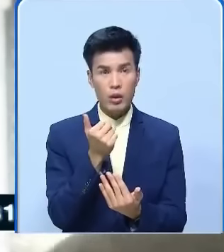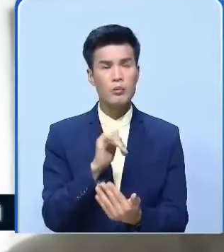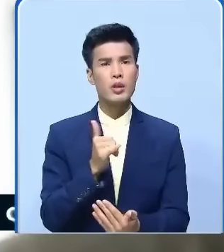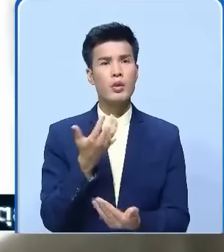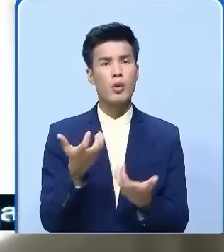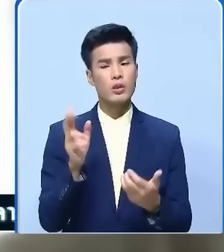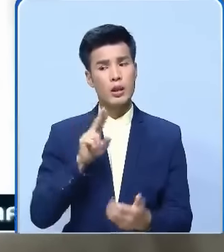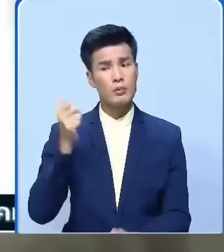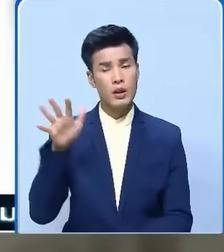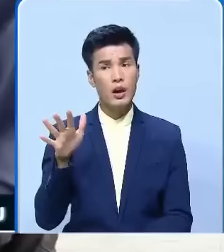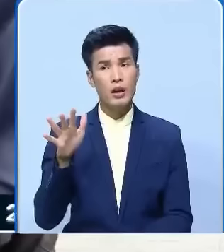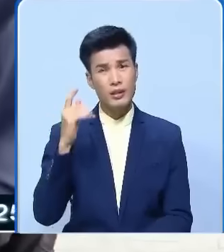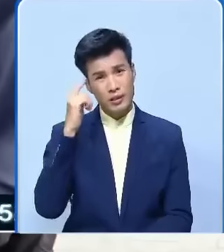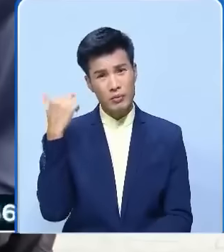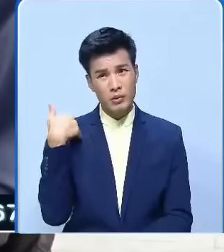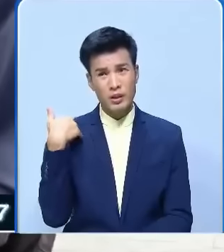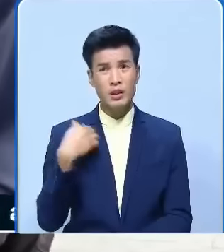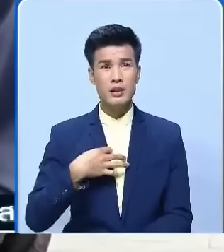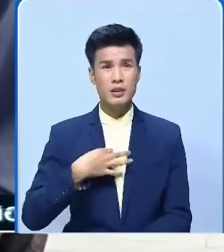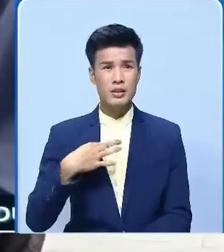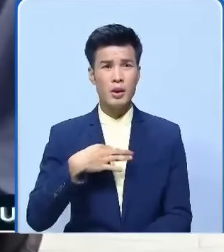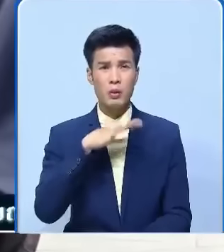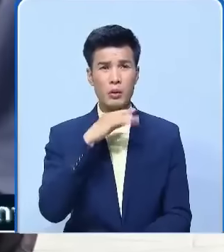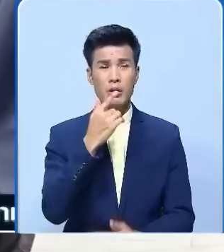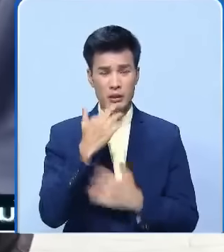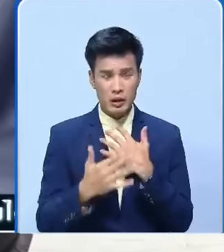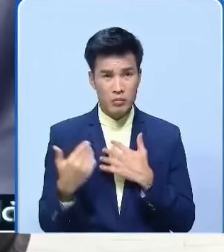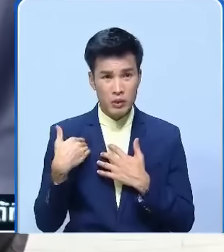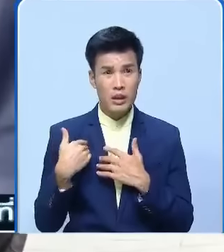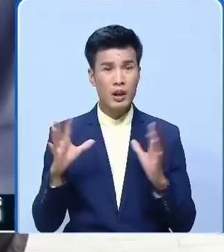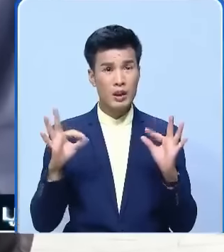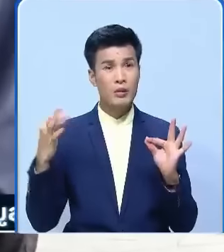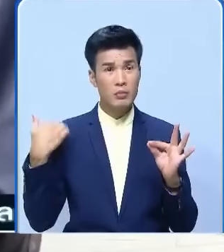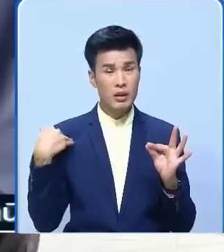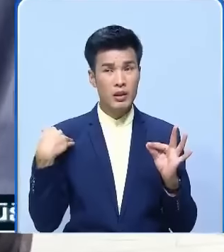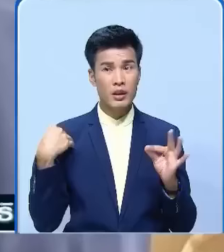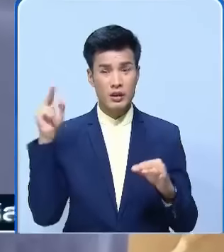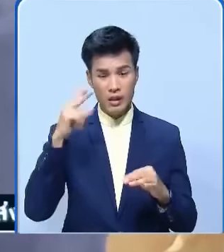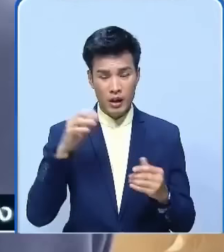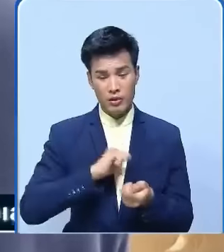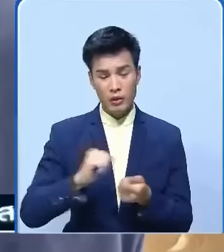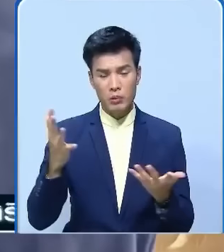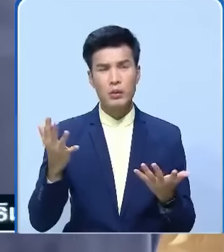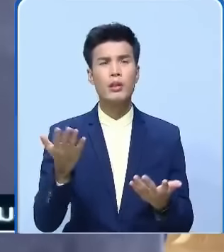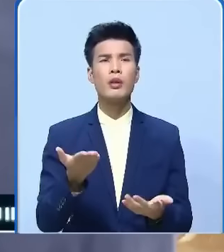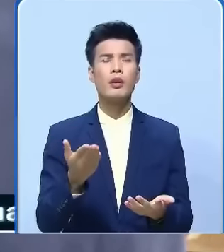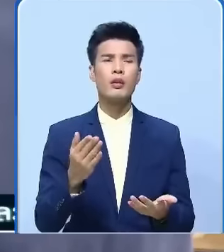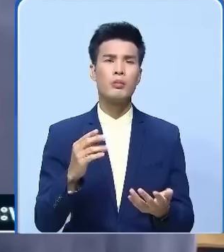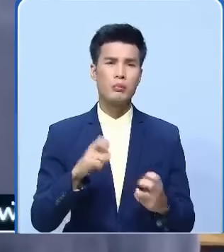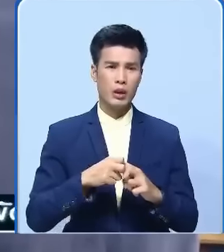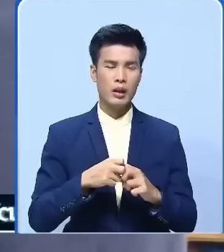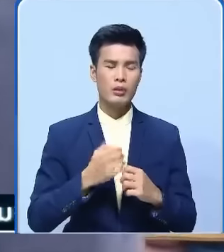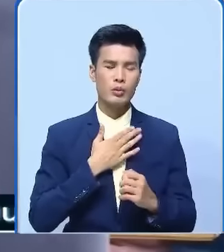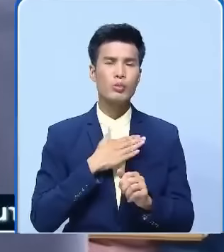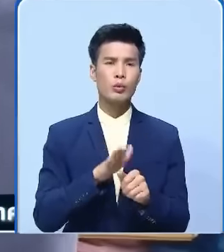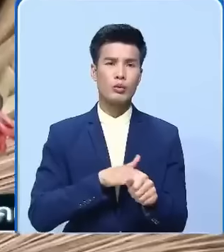ที่ใช้ไม่ได้แล้ว เขาบอกบางทีเป็นเสื้อผ้ามาแล้วมันเปื้อนเลือดเปื้อนโคลนหรือแบบใช้แล้วไม่ซักอะไรอย่างเงี้ยมันก็บางทีก็ใจเขาใ